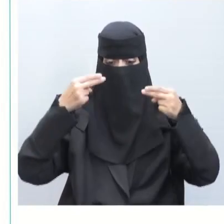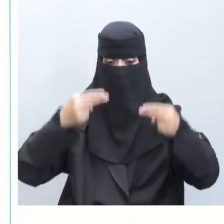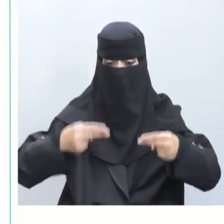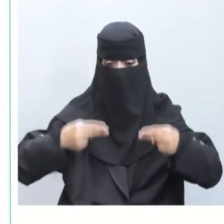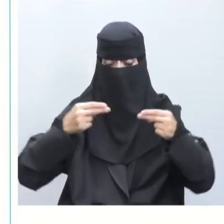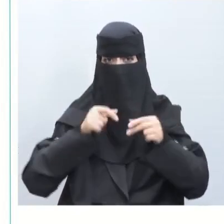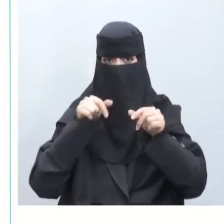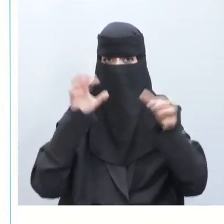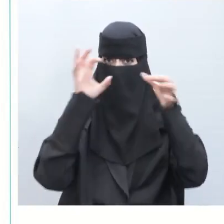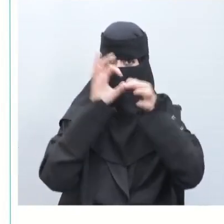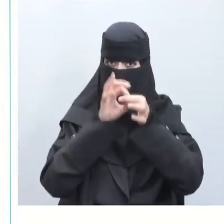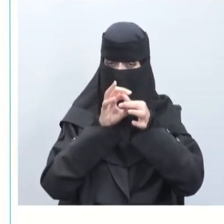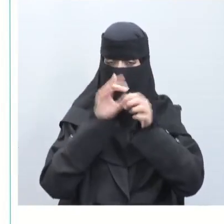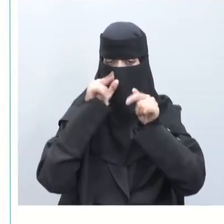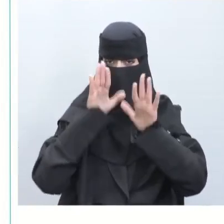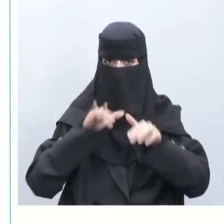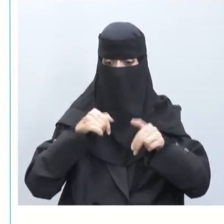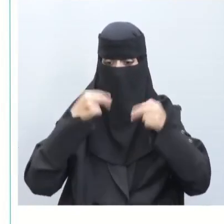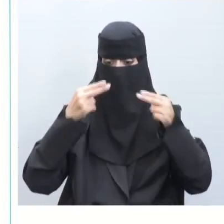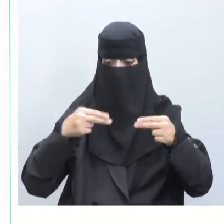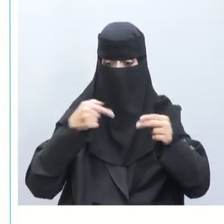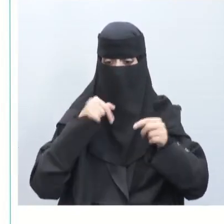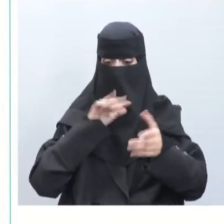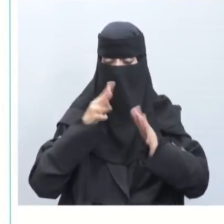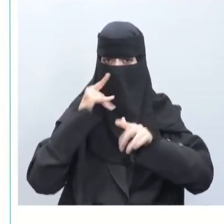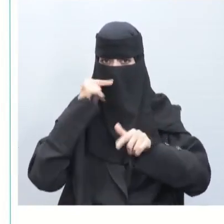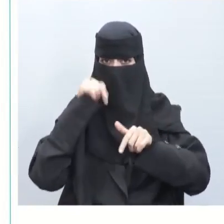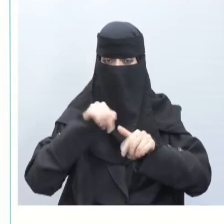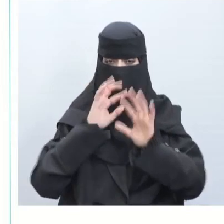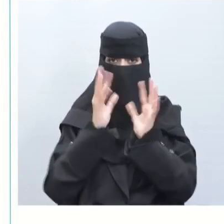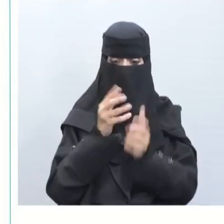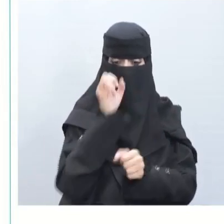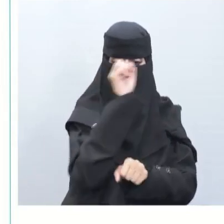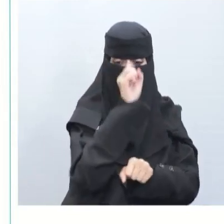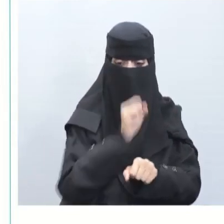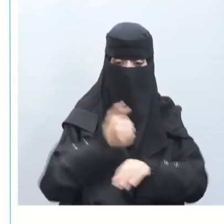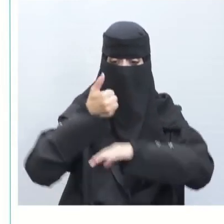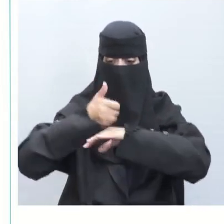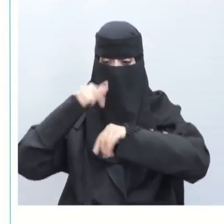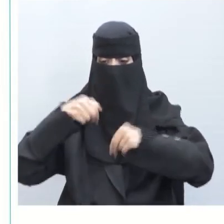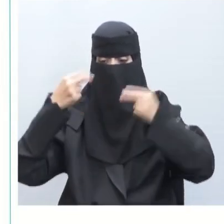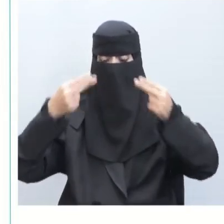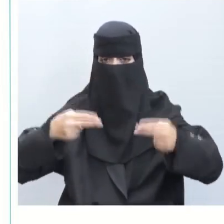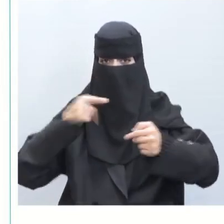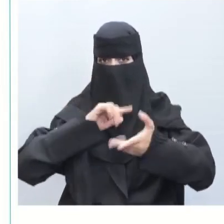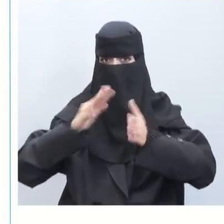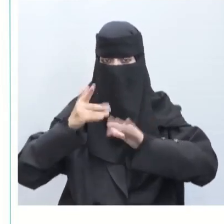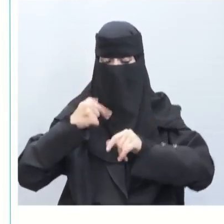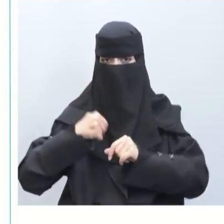بمعنى مرتبطه في الفعاليه بشكل خاص ويمكن ان تشمل الخصائص الاساسيه للفعاليه